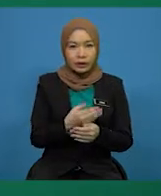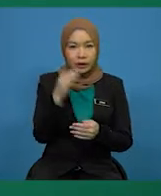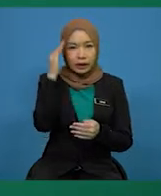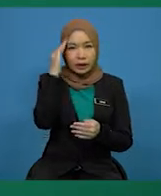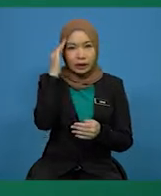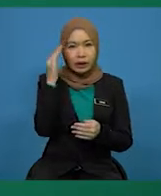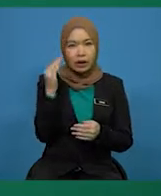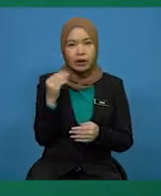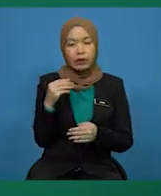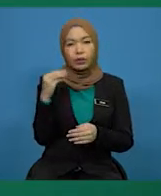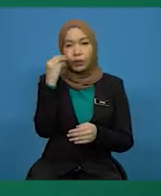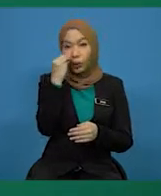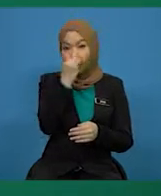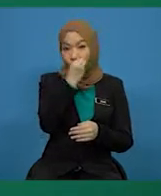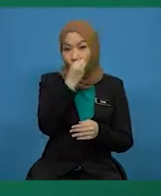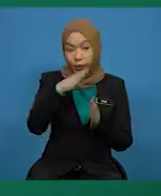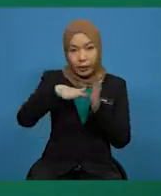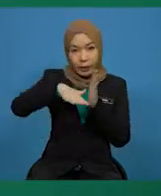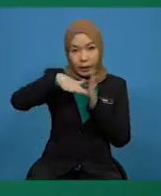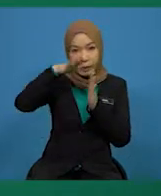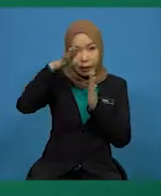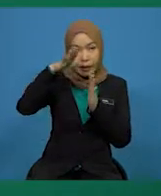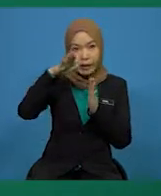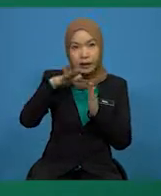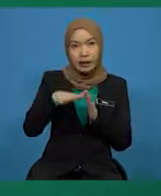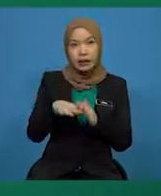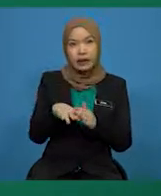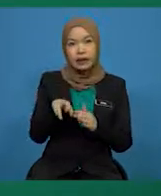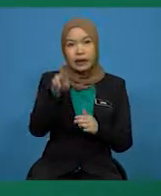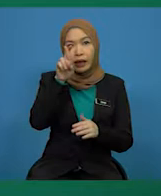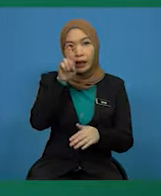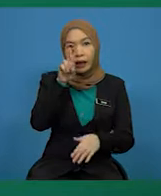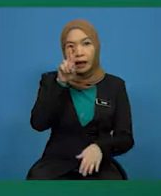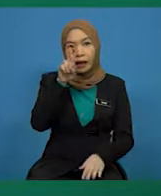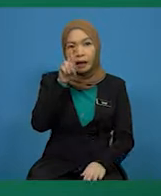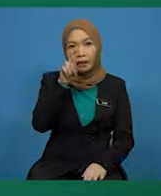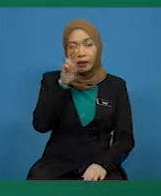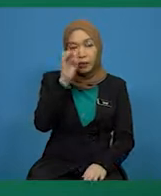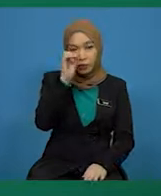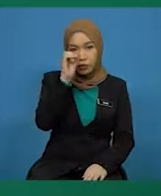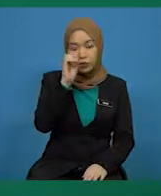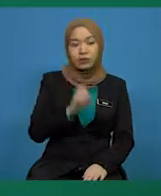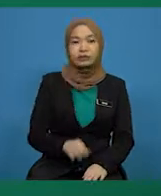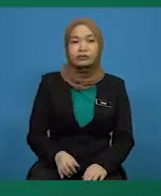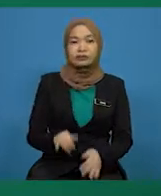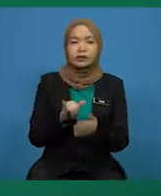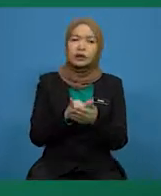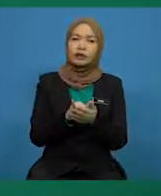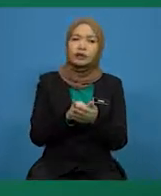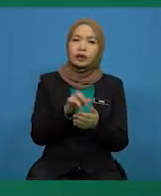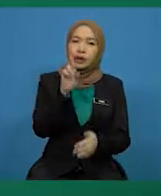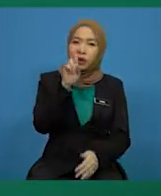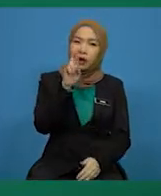bunga yang melebihi R kosong, iaitu kita lihat di R2 itu. Pada R2,